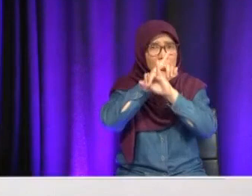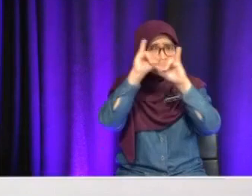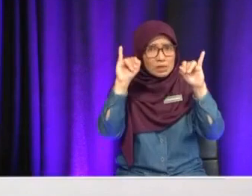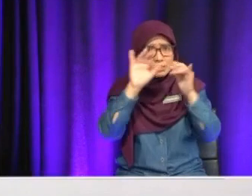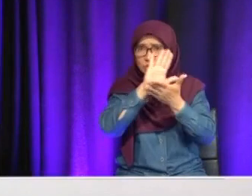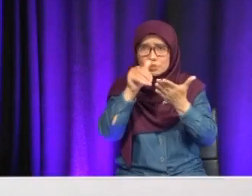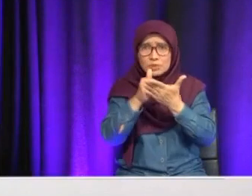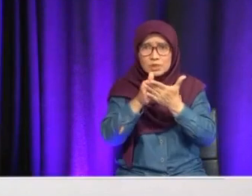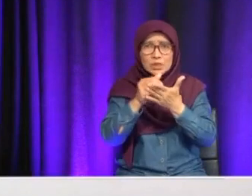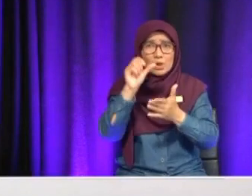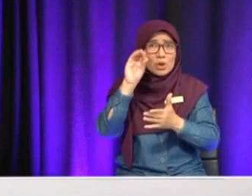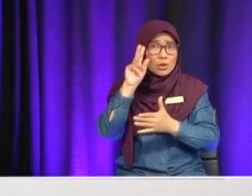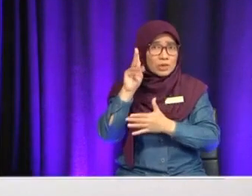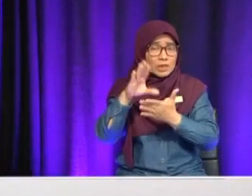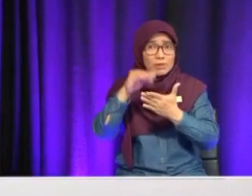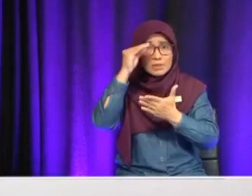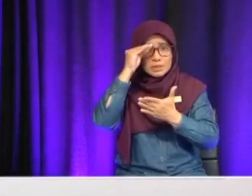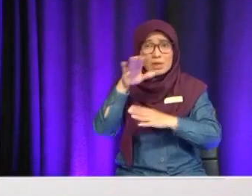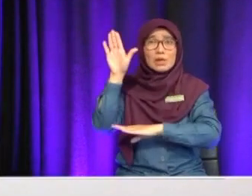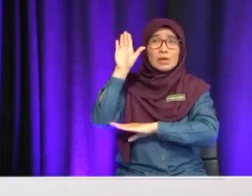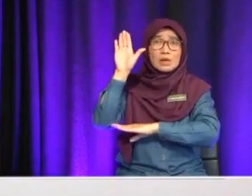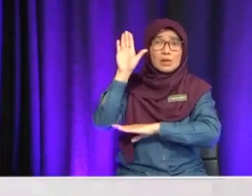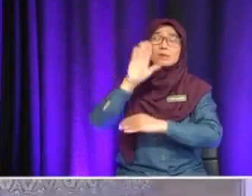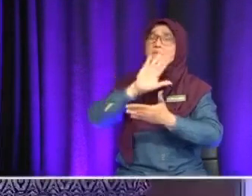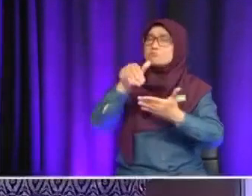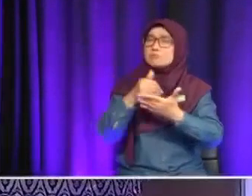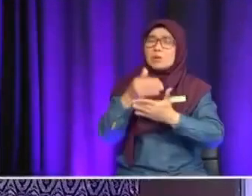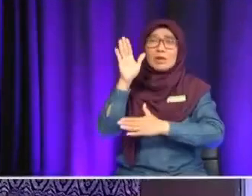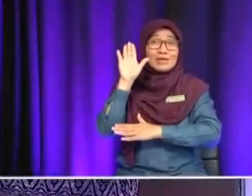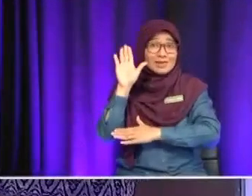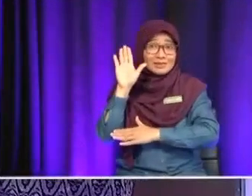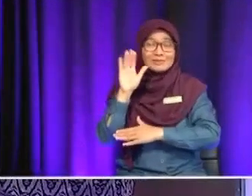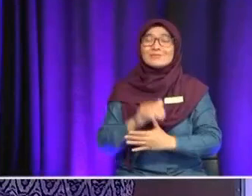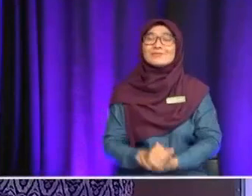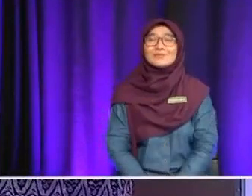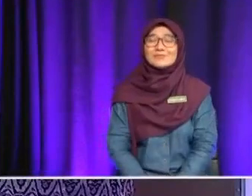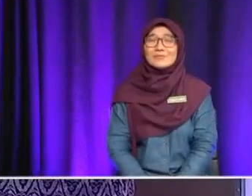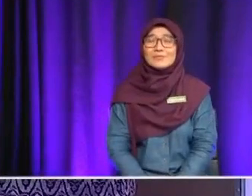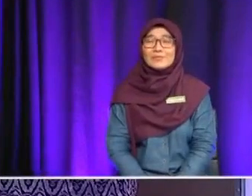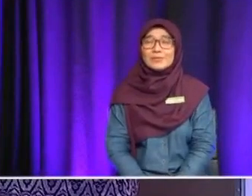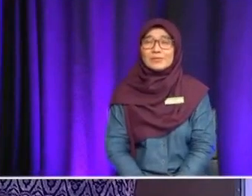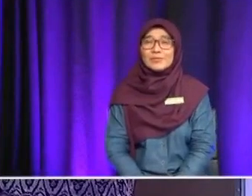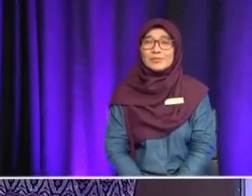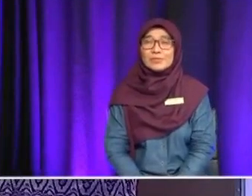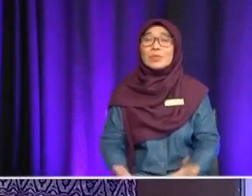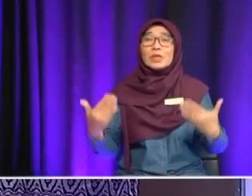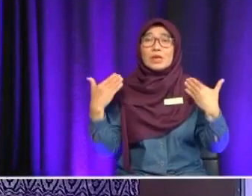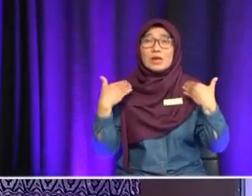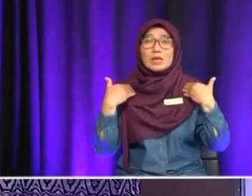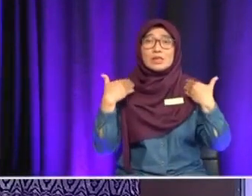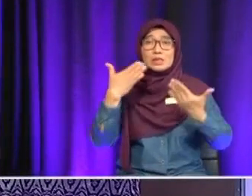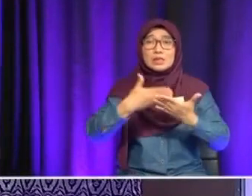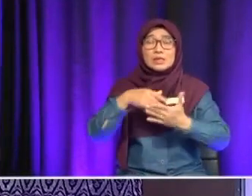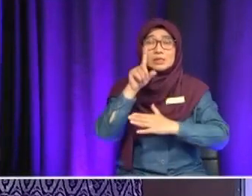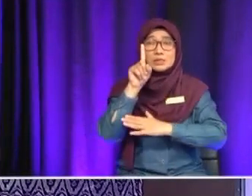Okey. Okey. Baik. Jadi itulah dia musyarakah dan mudarabah. Tapi Syafiqah, ada satu lagi jenis yang